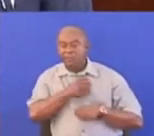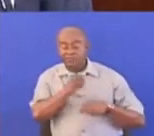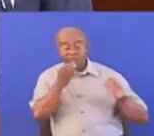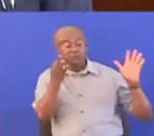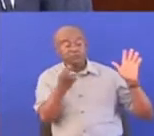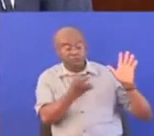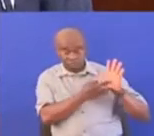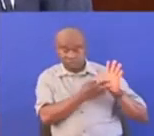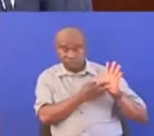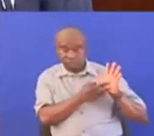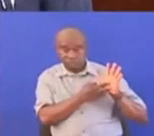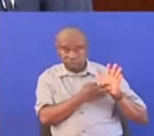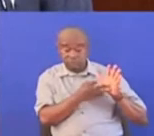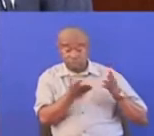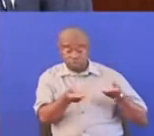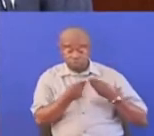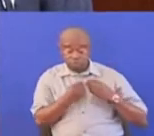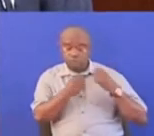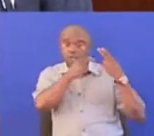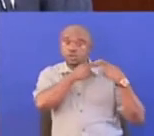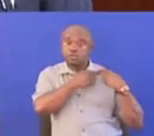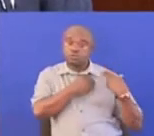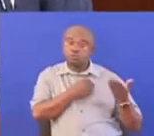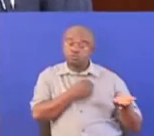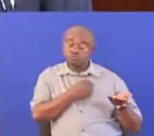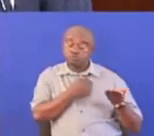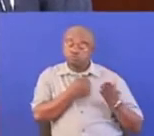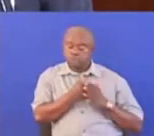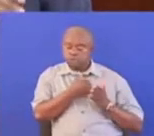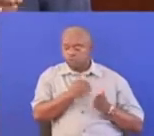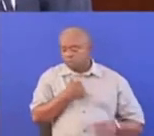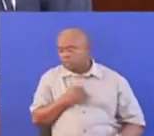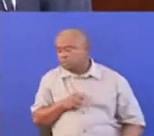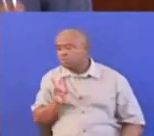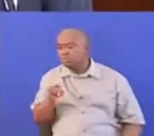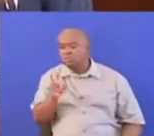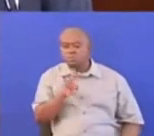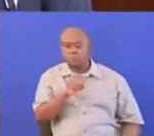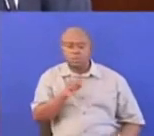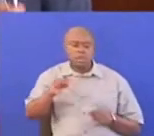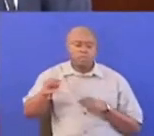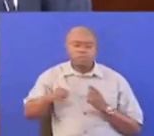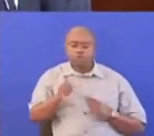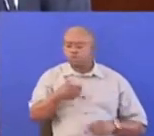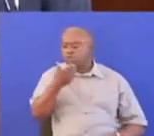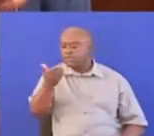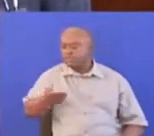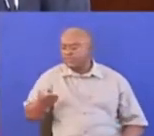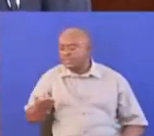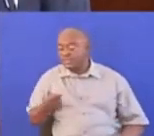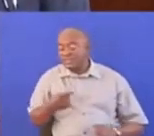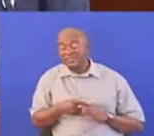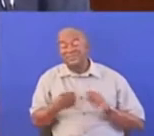8 ambao tulipewa jukumu la kwenda kuangalia migogoro ya vijiji